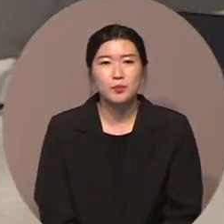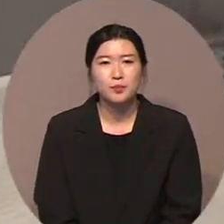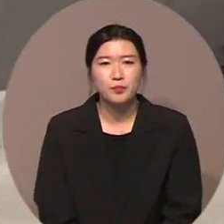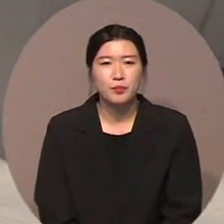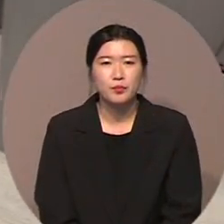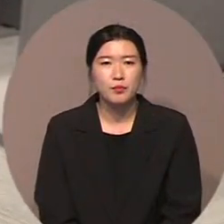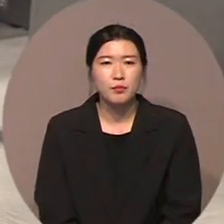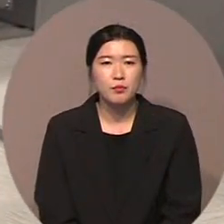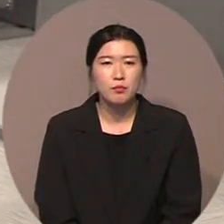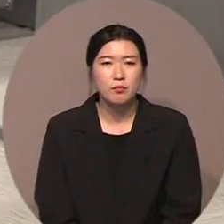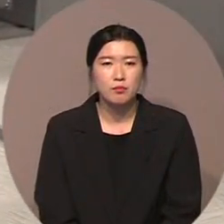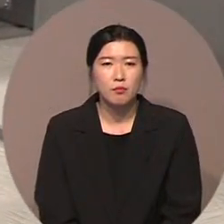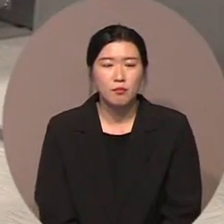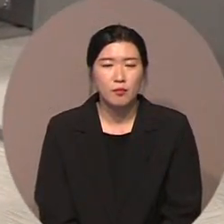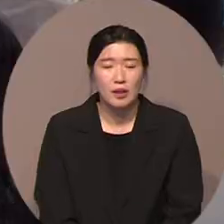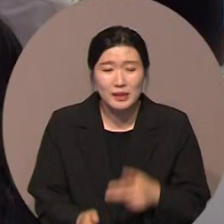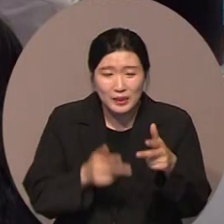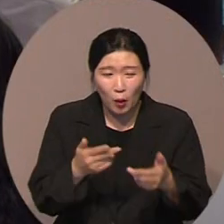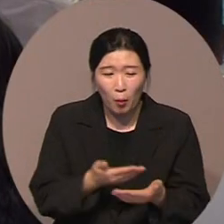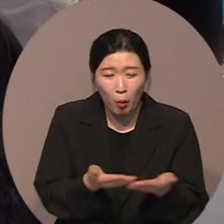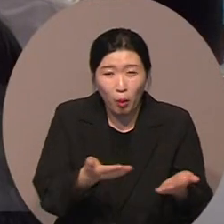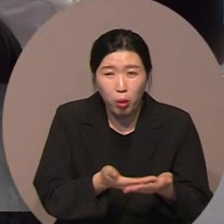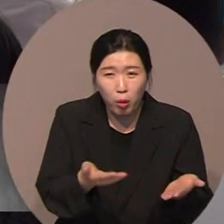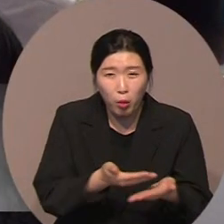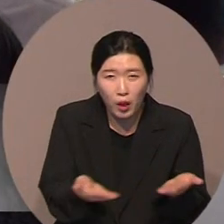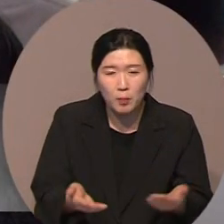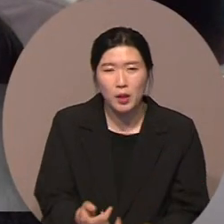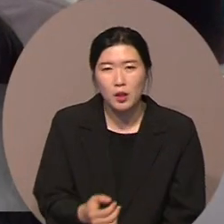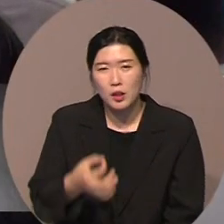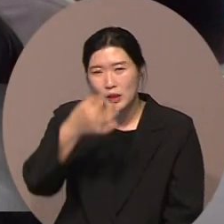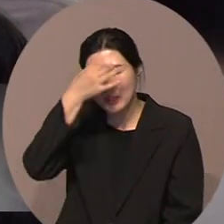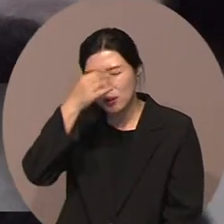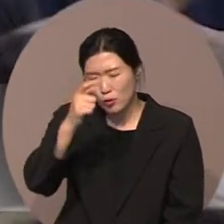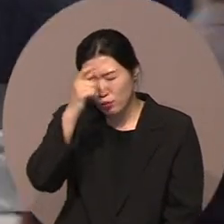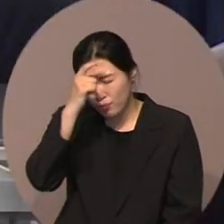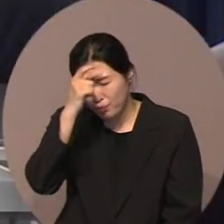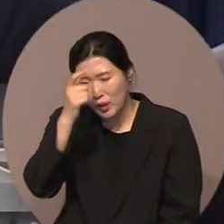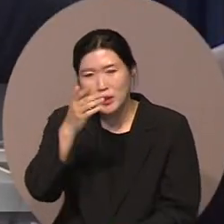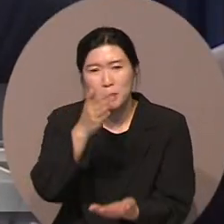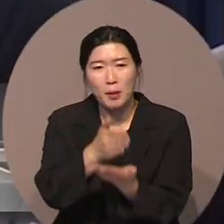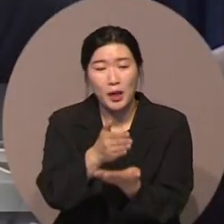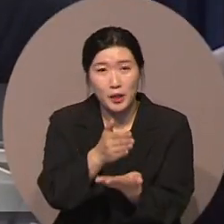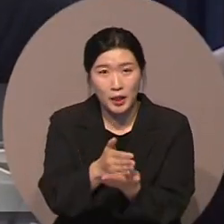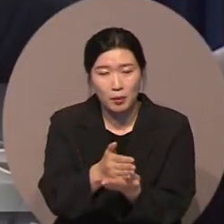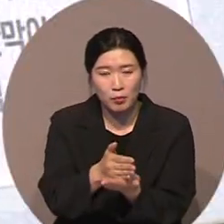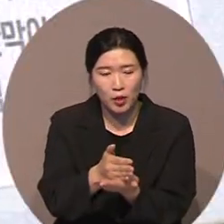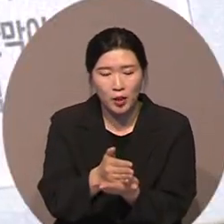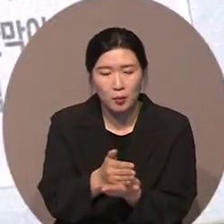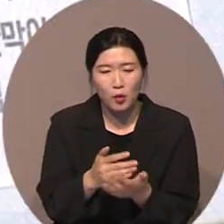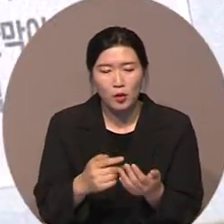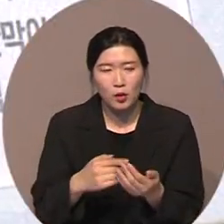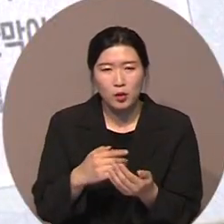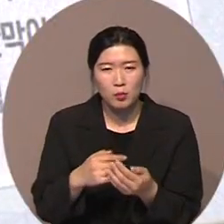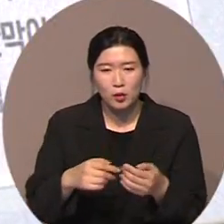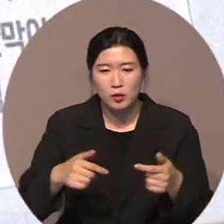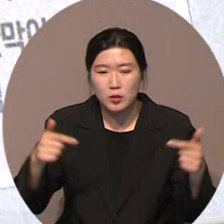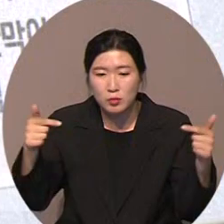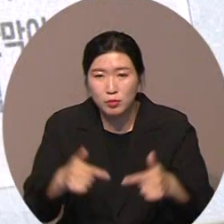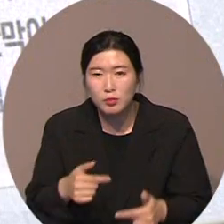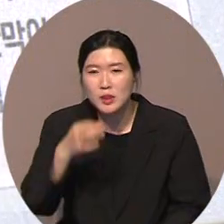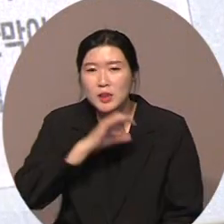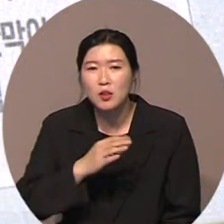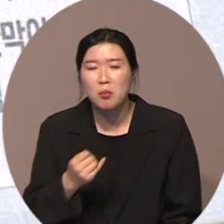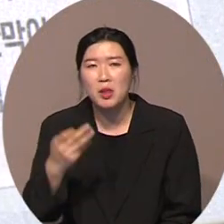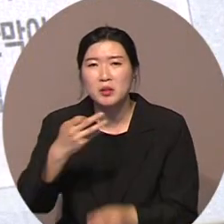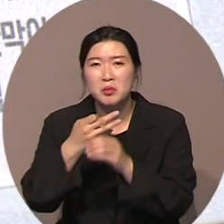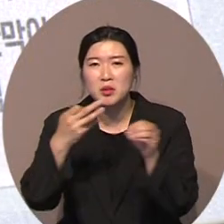책정됐습니다. 나눠주기 사업, 카르텔까지 언급했던 만큼 100개 넘는 사업 통폐합으로 13.9%를